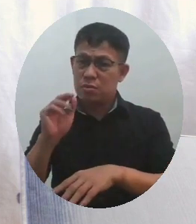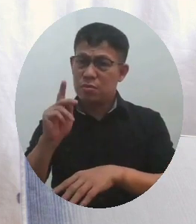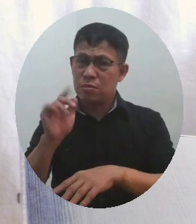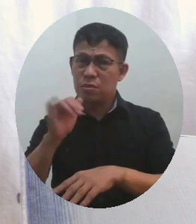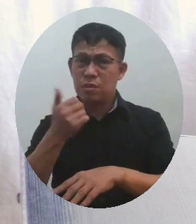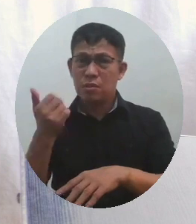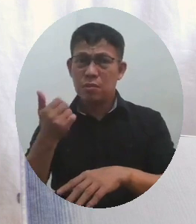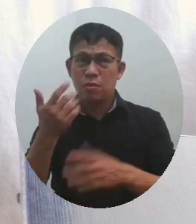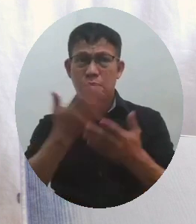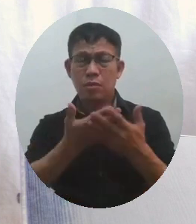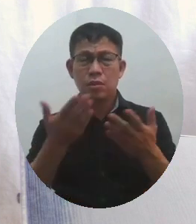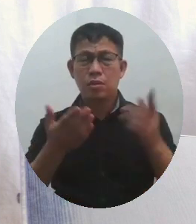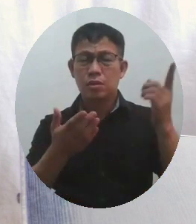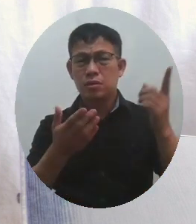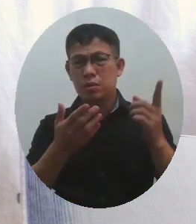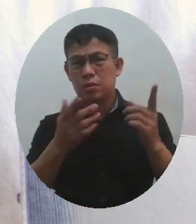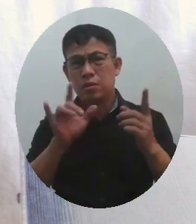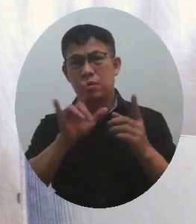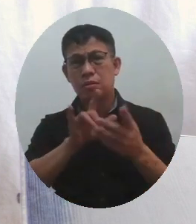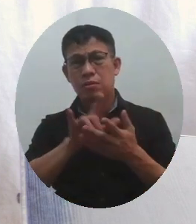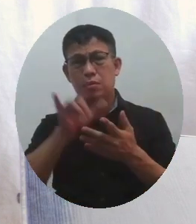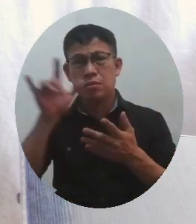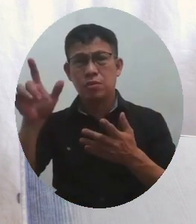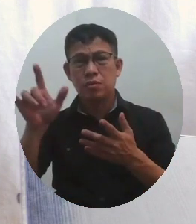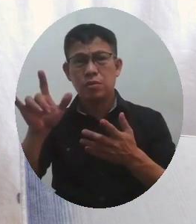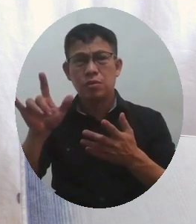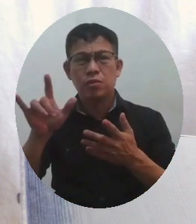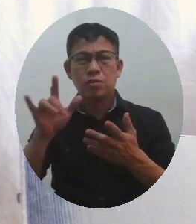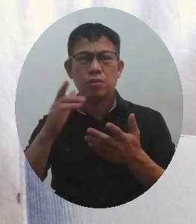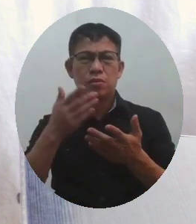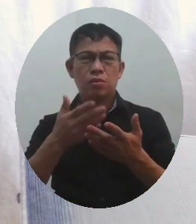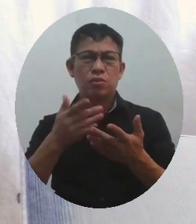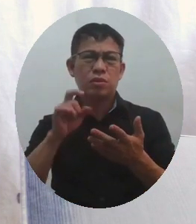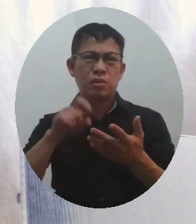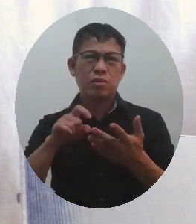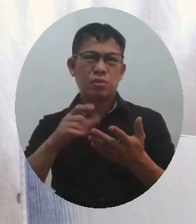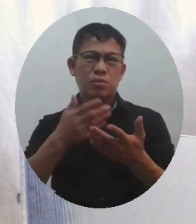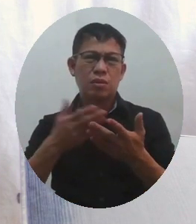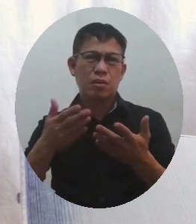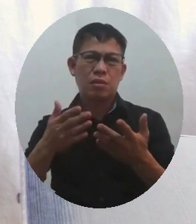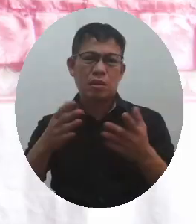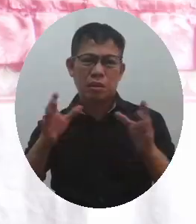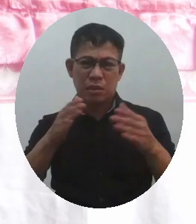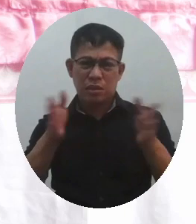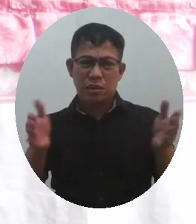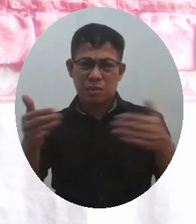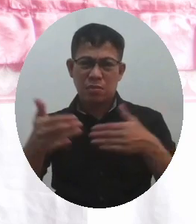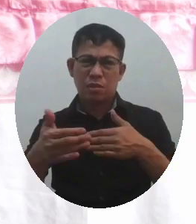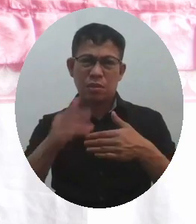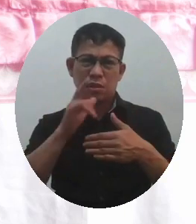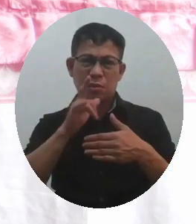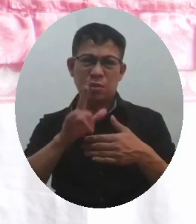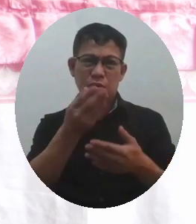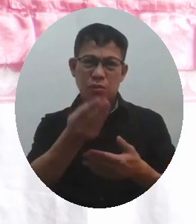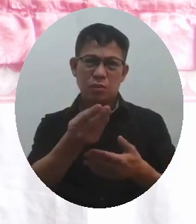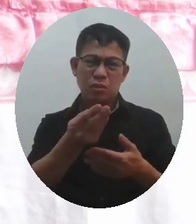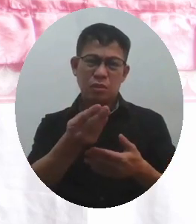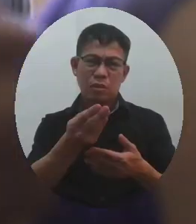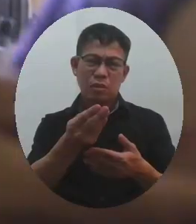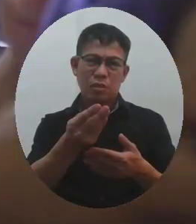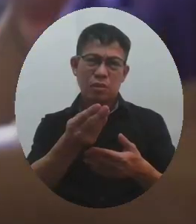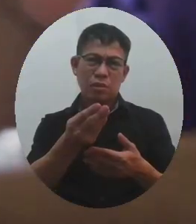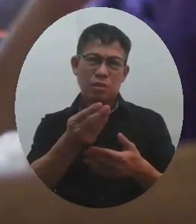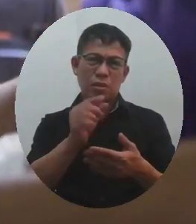Ang iba, bumibili sa ibang bansa. Ang hirap lang kasi nun, pag binibili namin siya, maramihan. Tapos pag mas konti, mas mahal pa